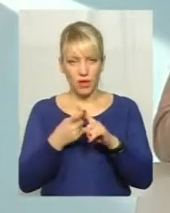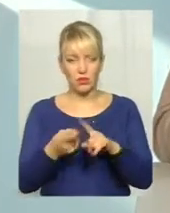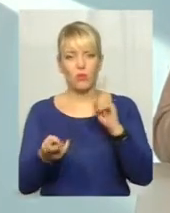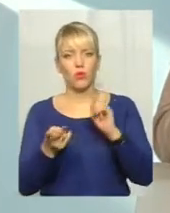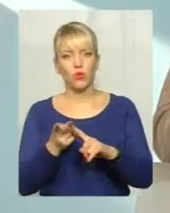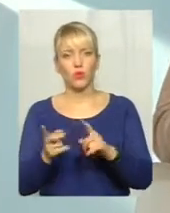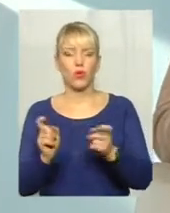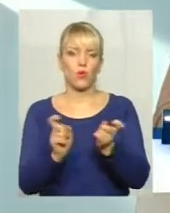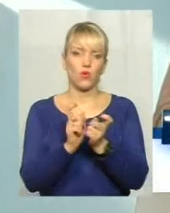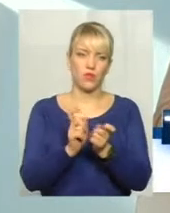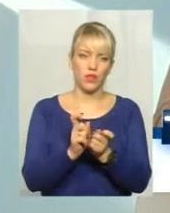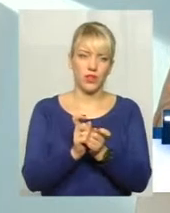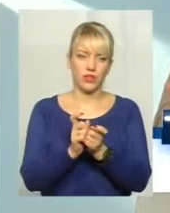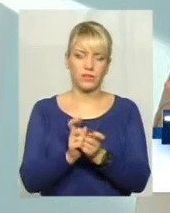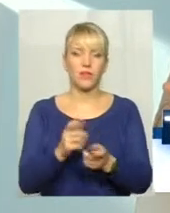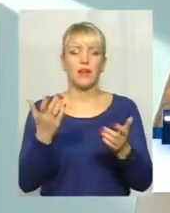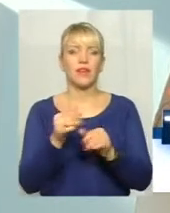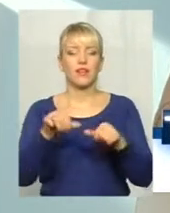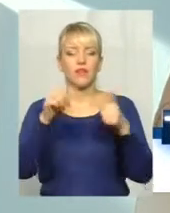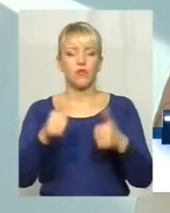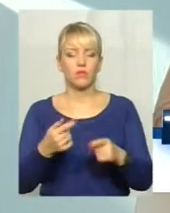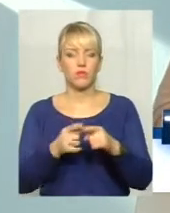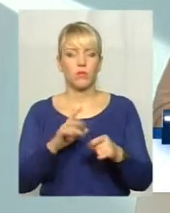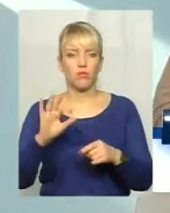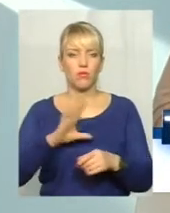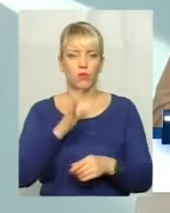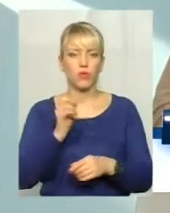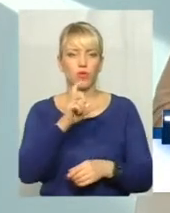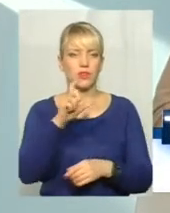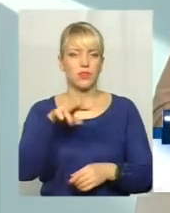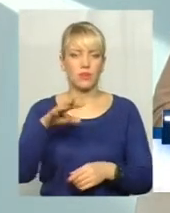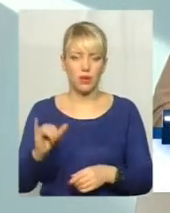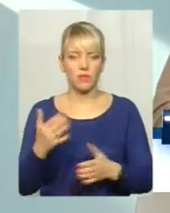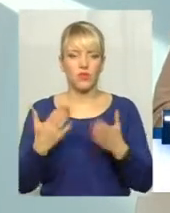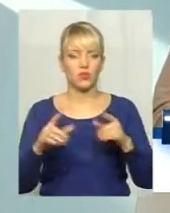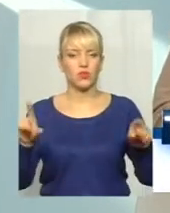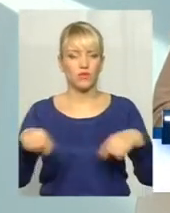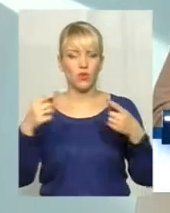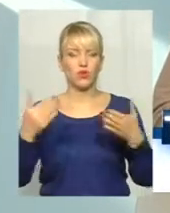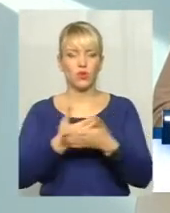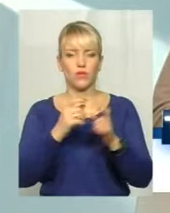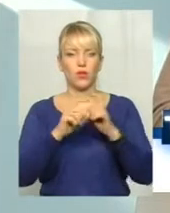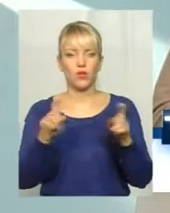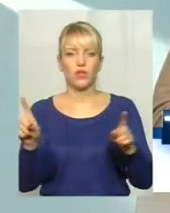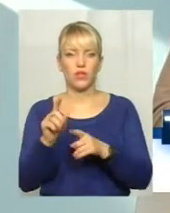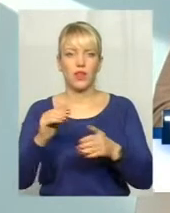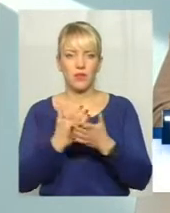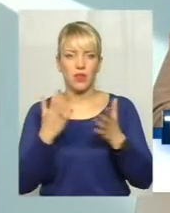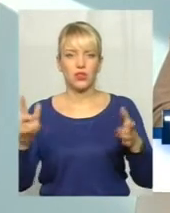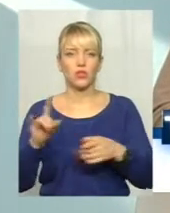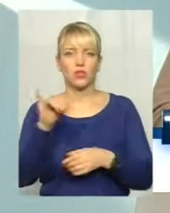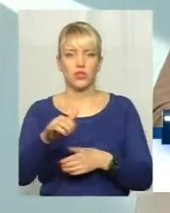конфлікту чи не конфлікту, я б виділив те, в якій формі це було у ЗМІ. Тому що, якщо створюються нові органи, найбільше, що в них є, це репутація